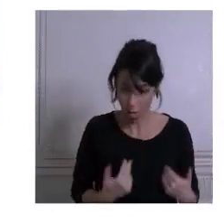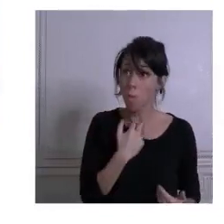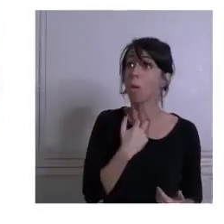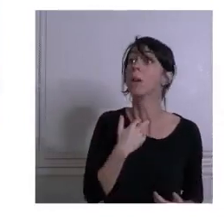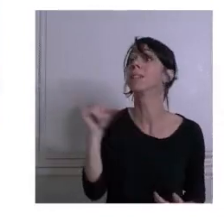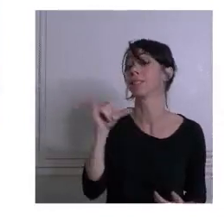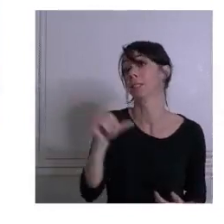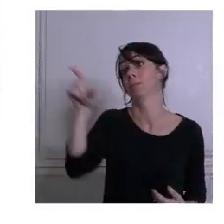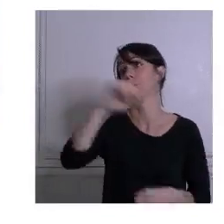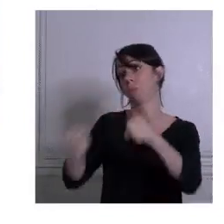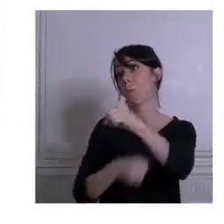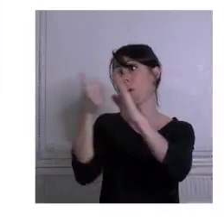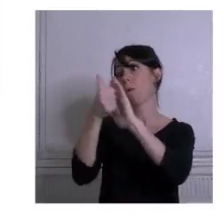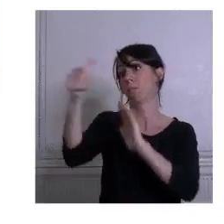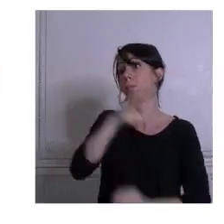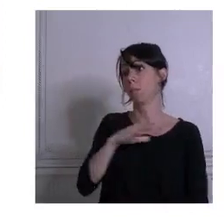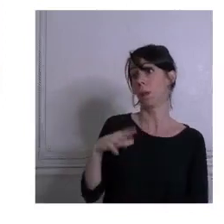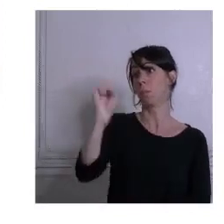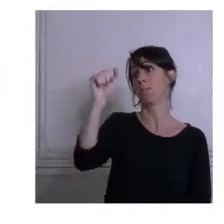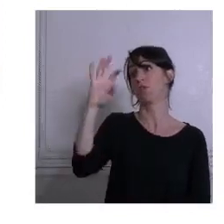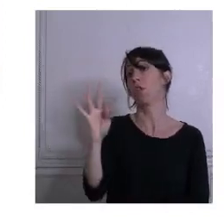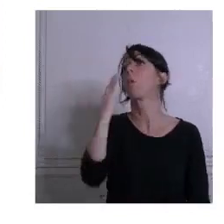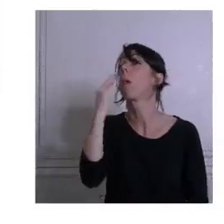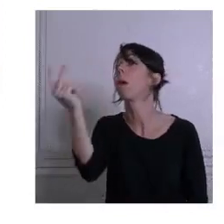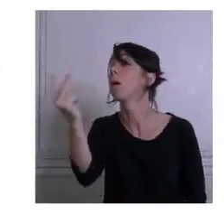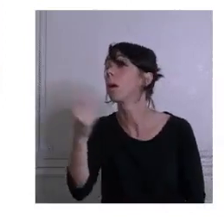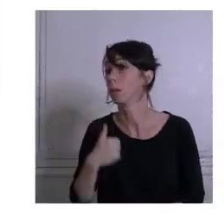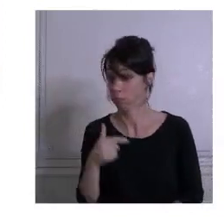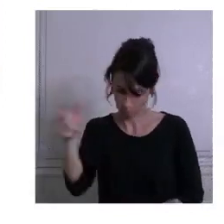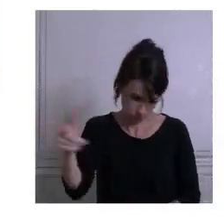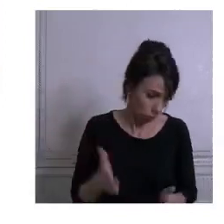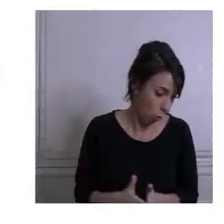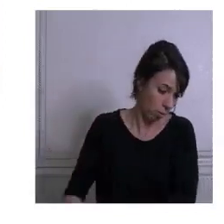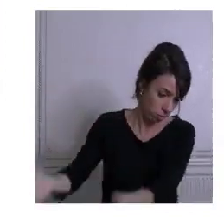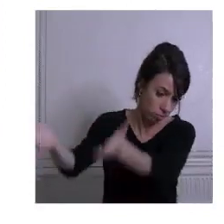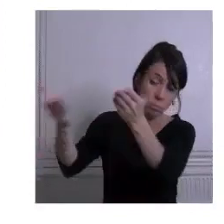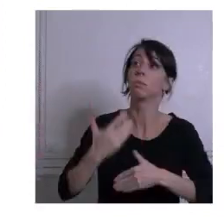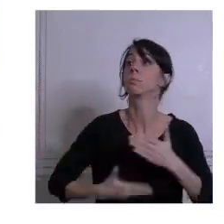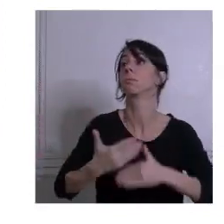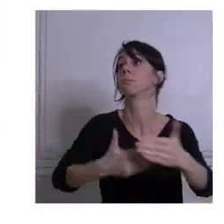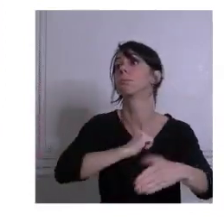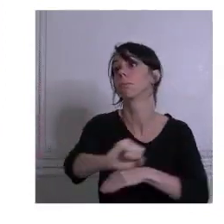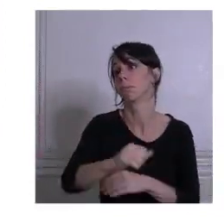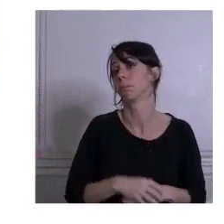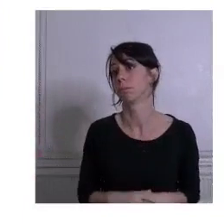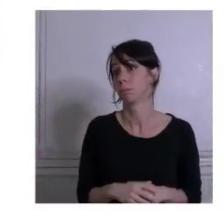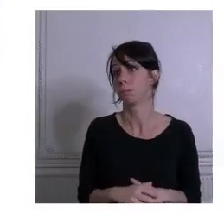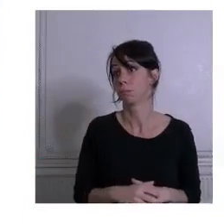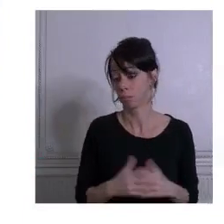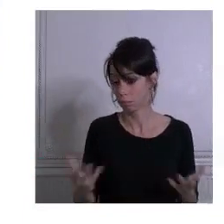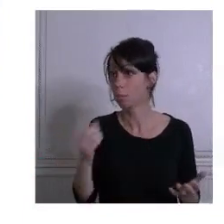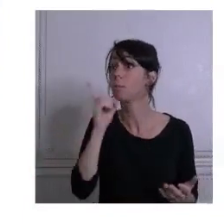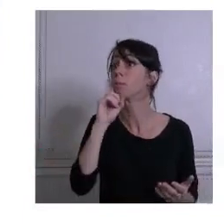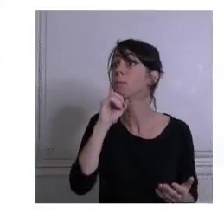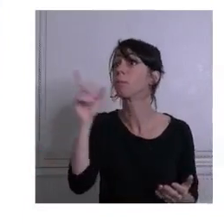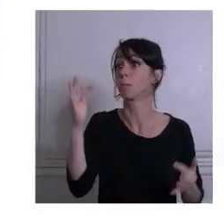respecte, tout ça est bien normal. Mais je trouve que ce n'est pas respectueux du travail qui a été fait par les services, d'une part, dirigé par le politique, d'autre